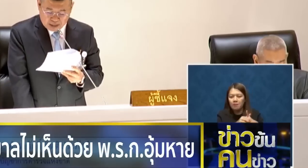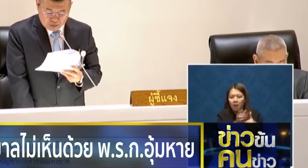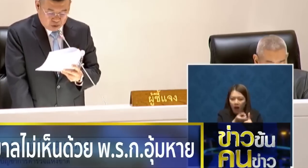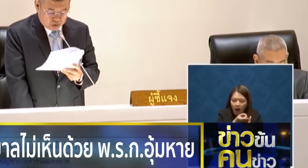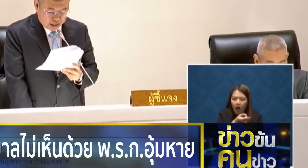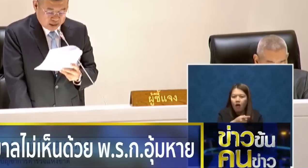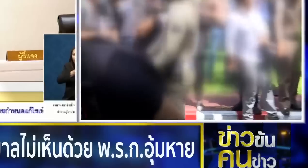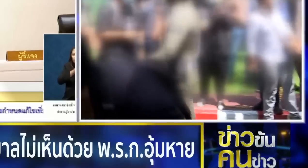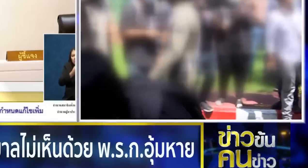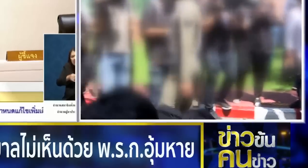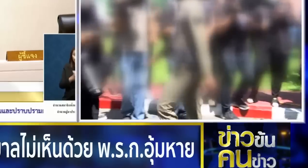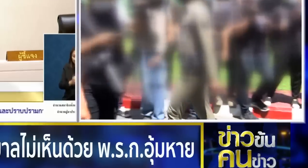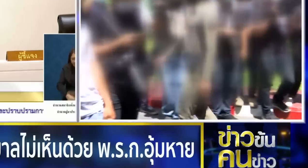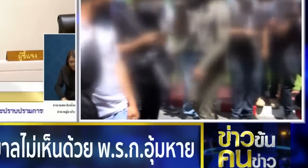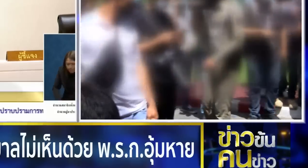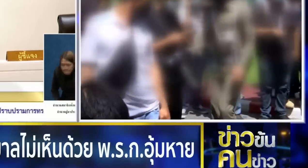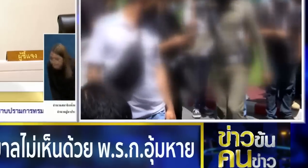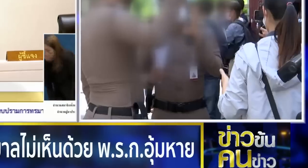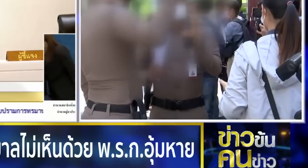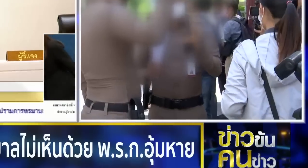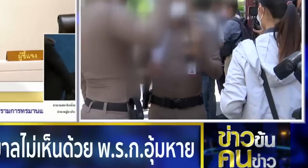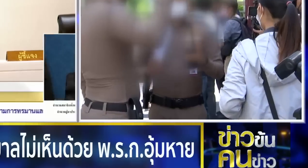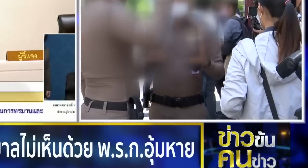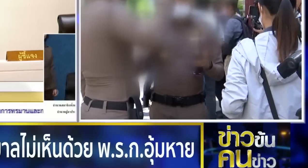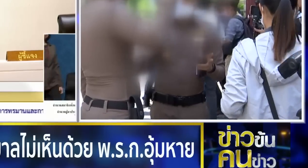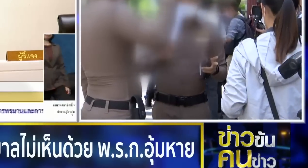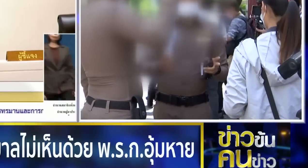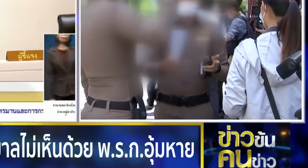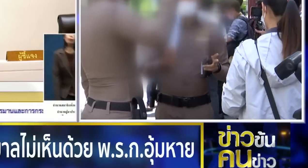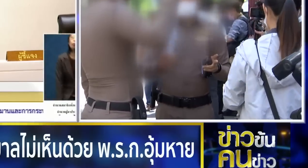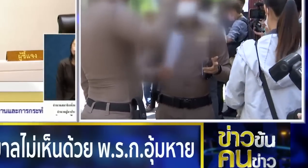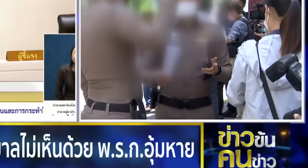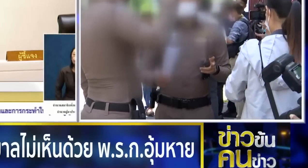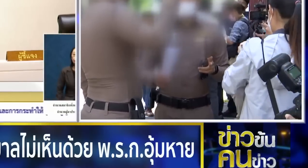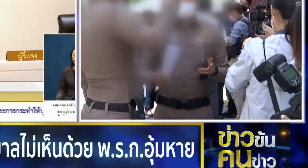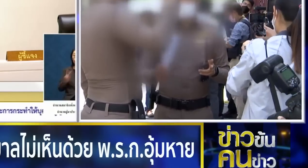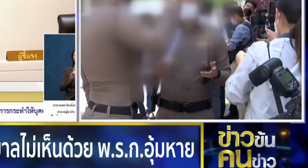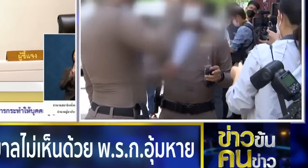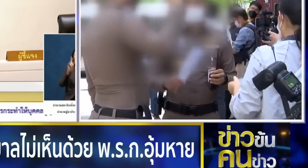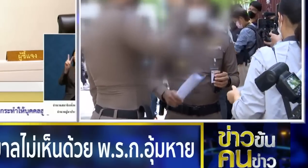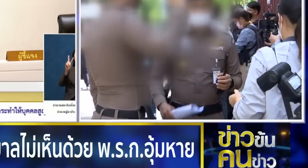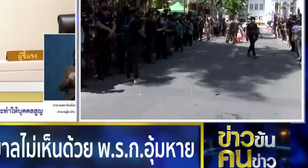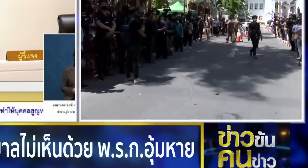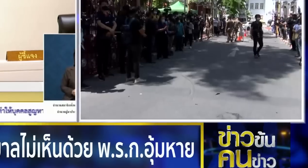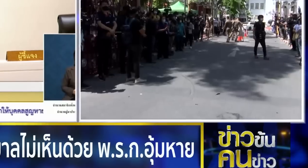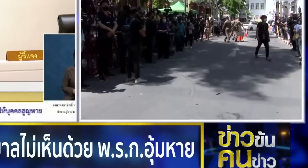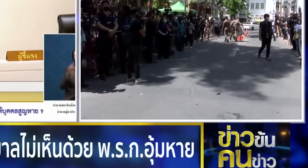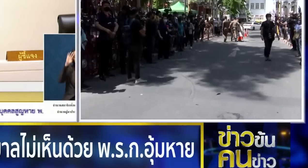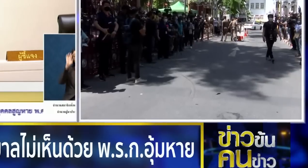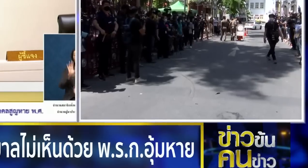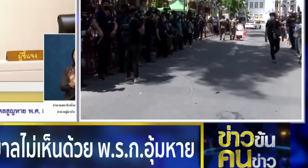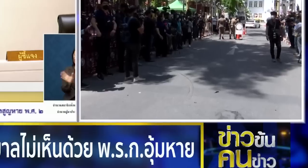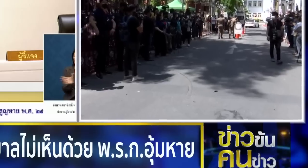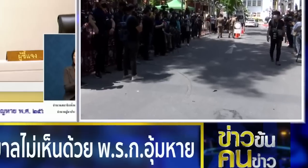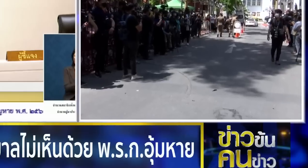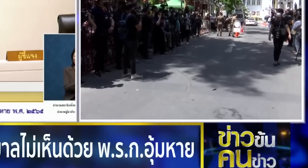ที่มีประสิทธิภาพลดลงอย่างทันทีประเด็นที่2กรณีที่เจ้าหน้าที่ตำรวจได้เข้าจับกุมตัวผู้ต้องหาในขณะกระท